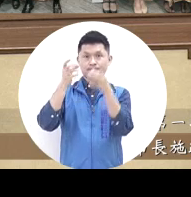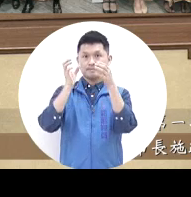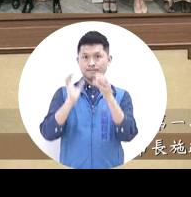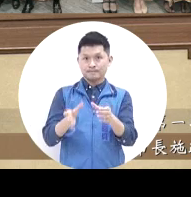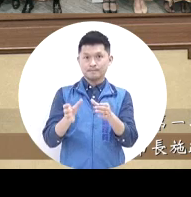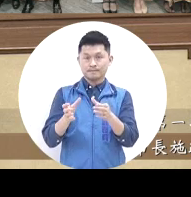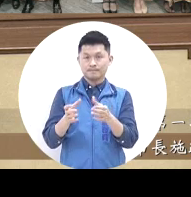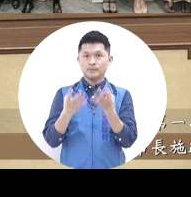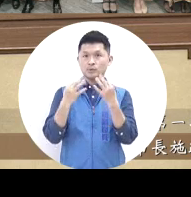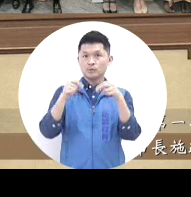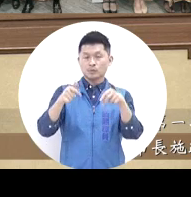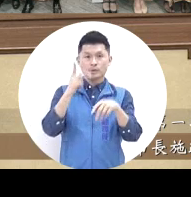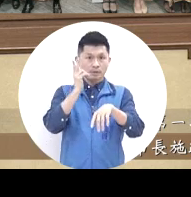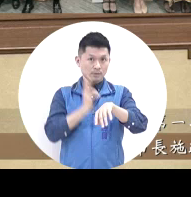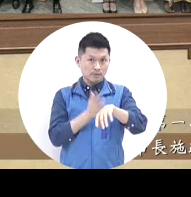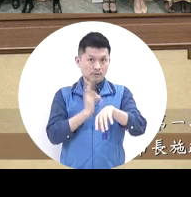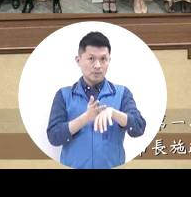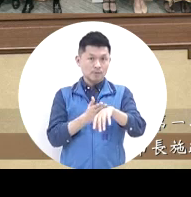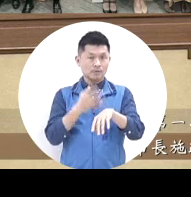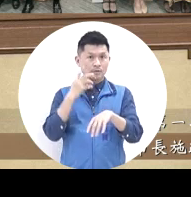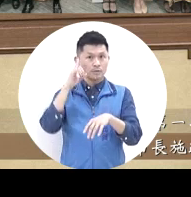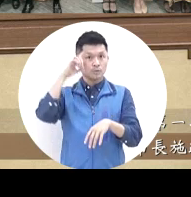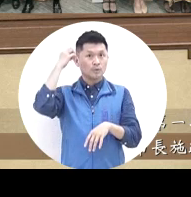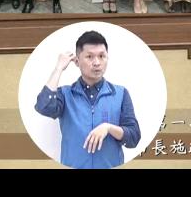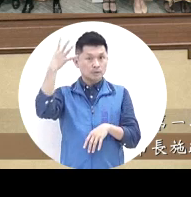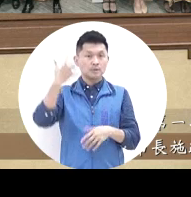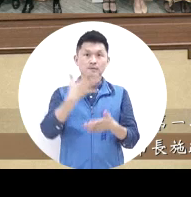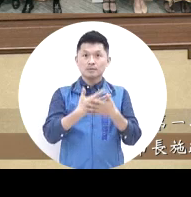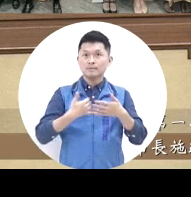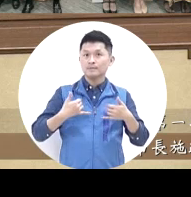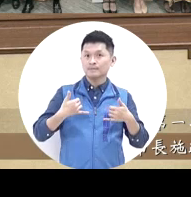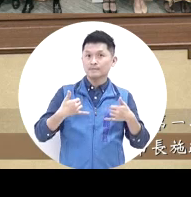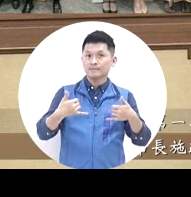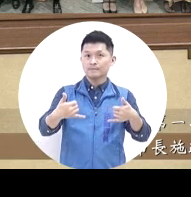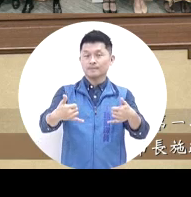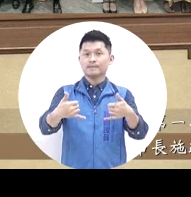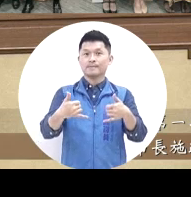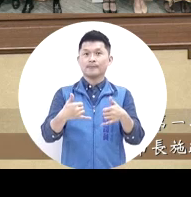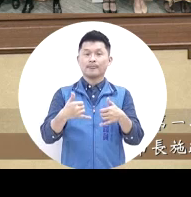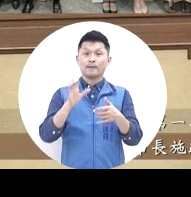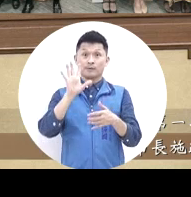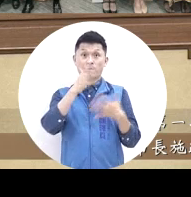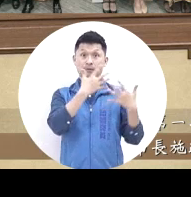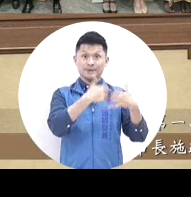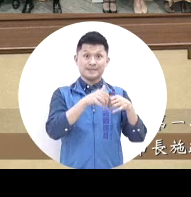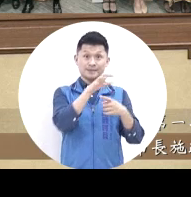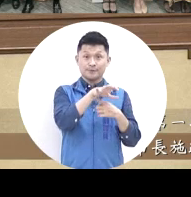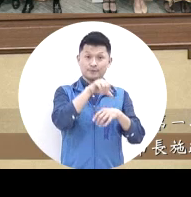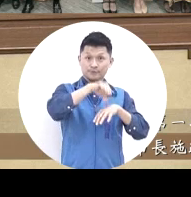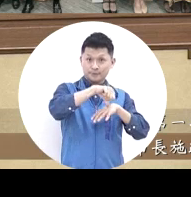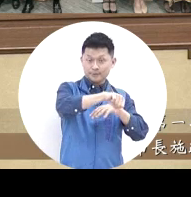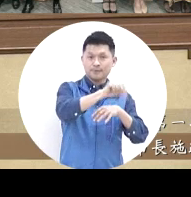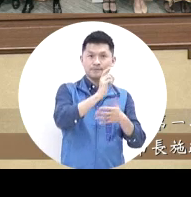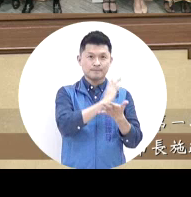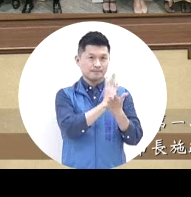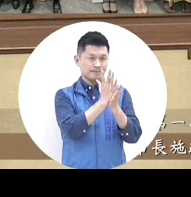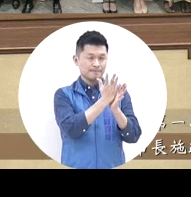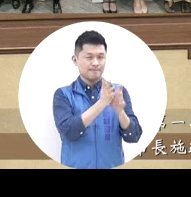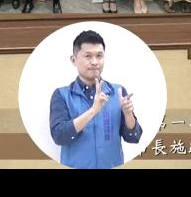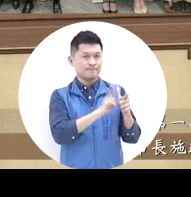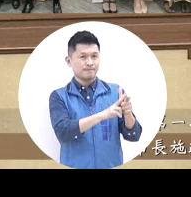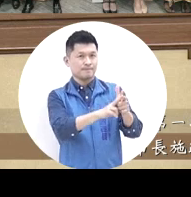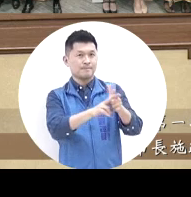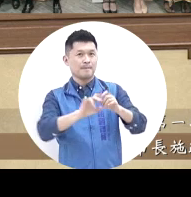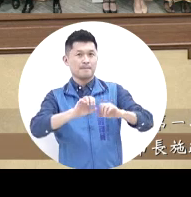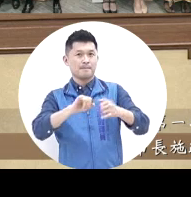位科技创新的通路来服务有机农产品的销售，让有机